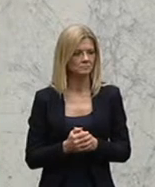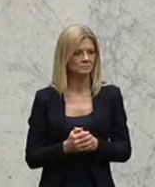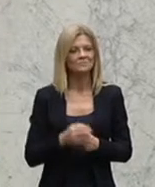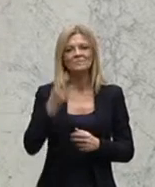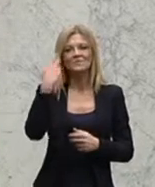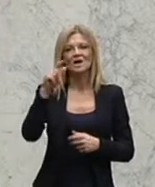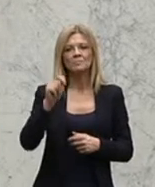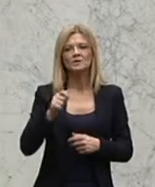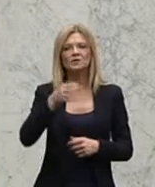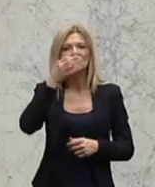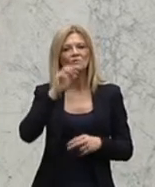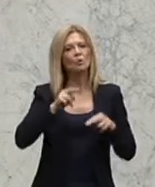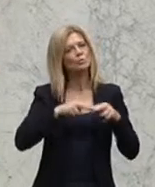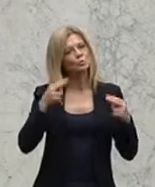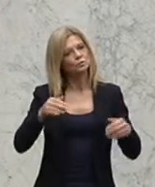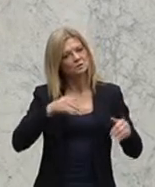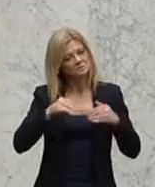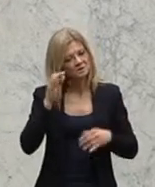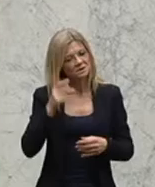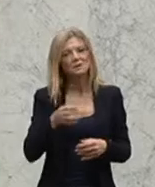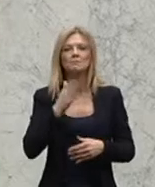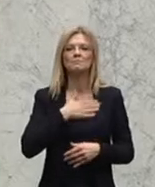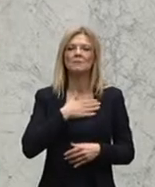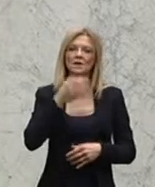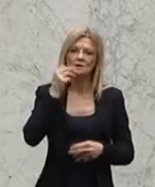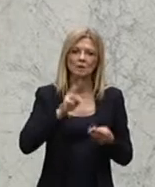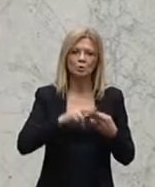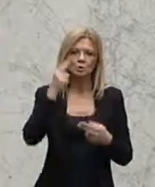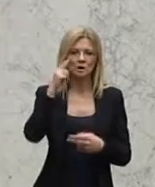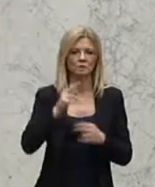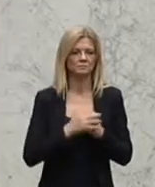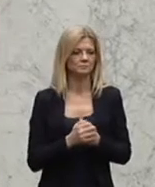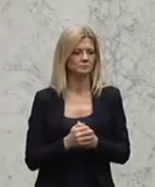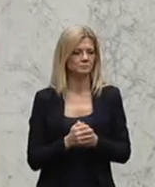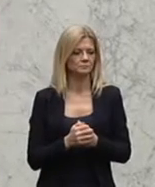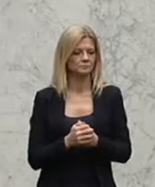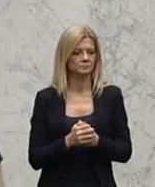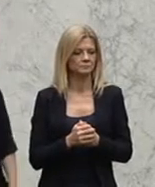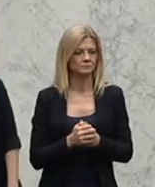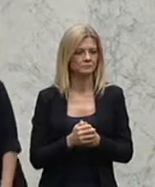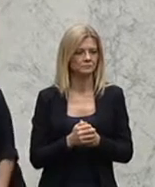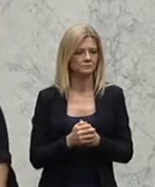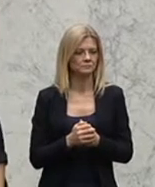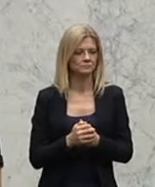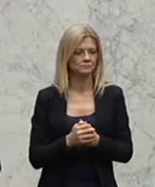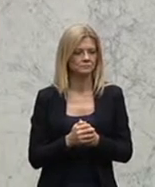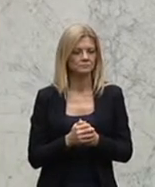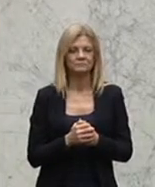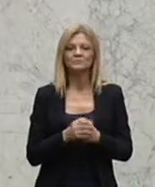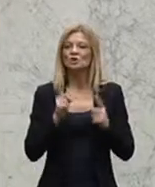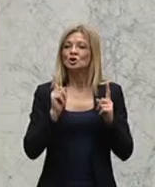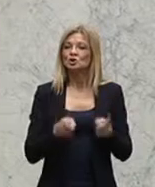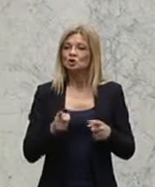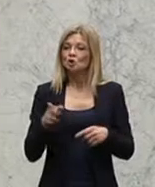Herr Präsident, Frau Bundesministerin, meine Damen und Herren, es geht um eine positive Weiterentwicklung